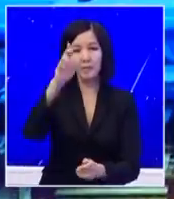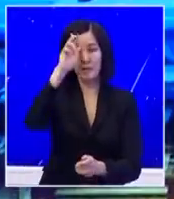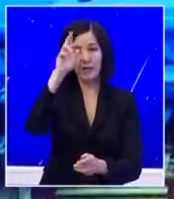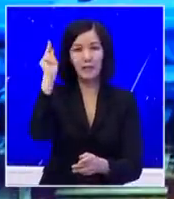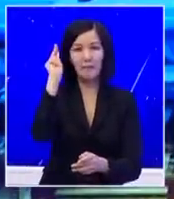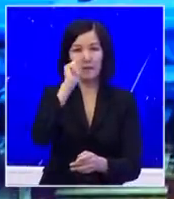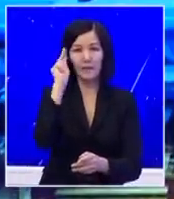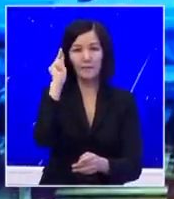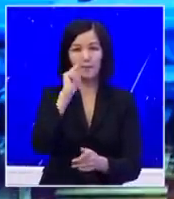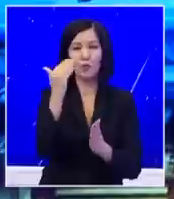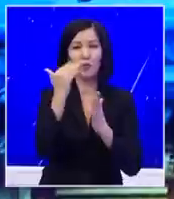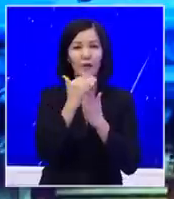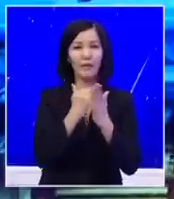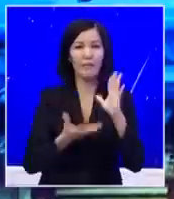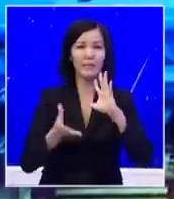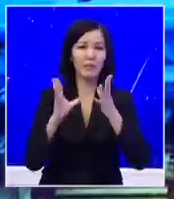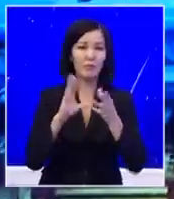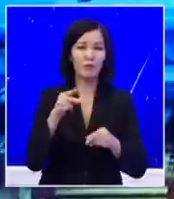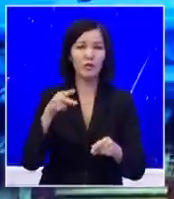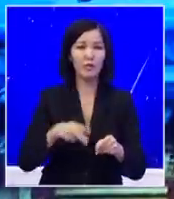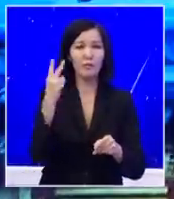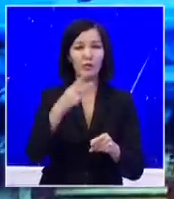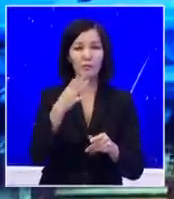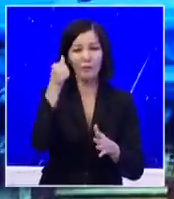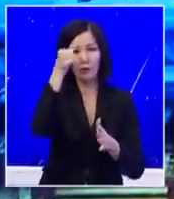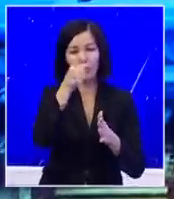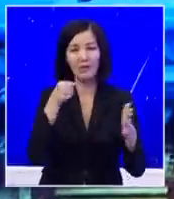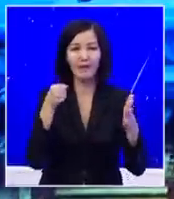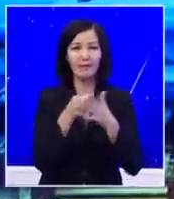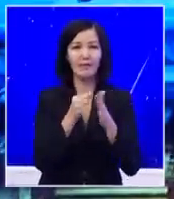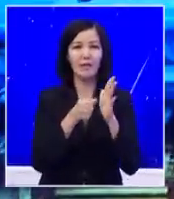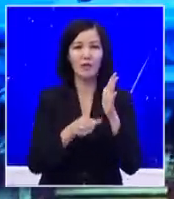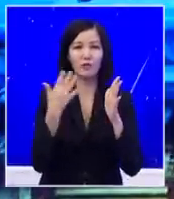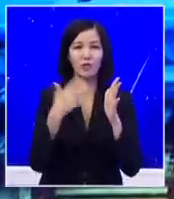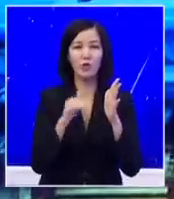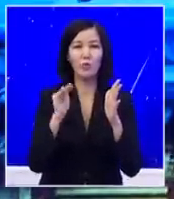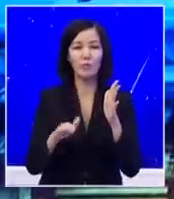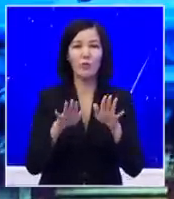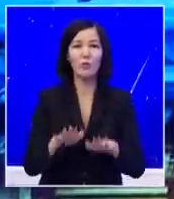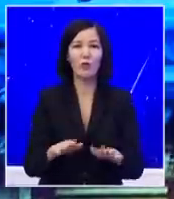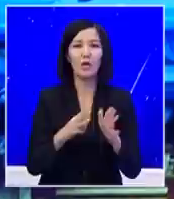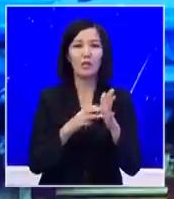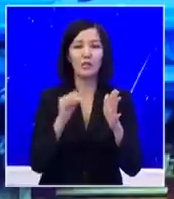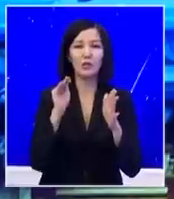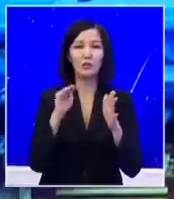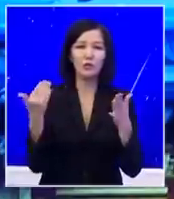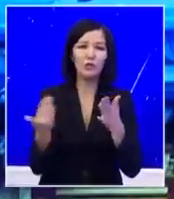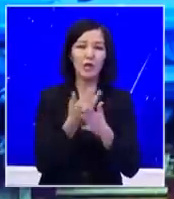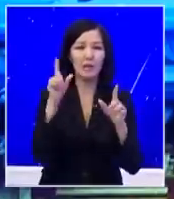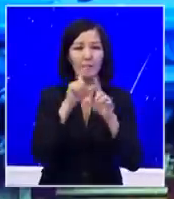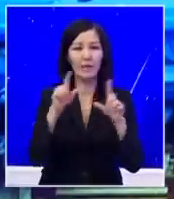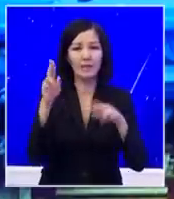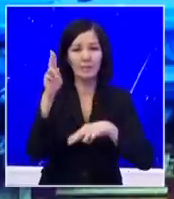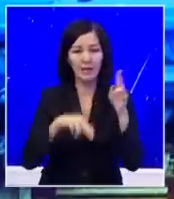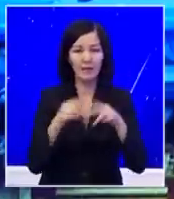Мемлекеттік білім беру бағдарламасы бойынша 2025 жылға қарай 650 мыңнан астам орынға 800 жаңа мектеп